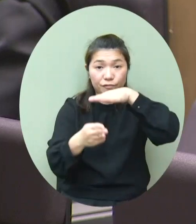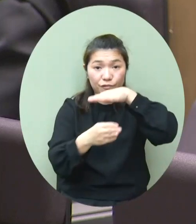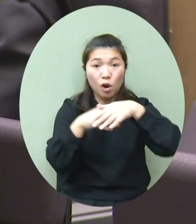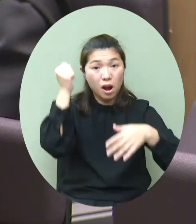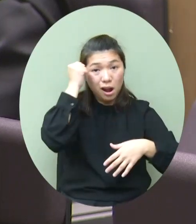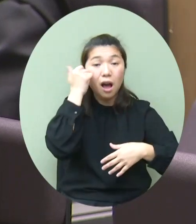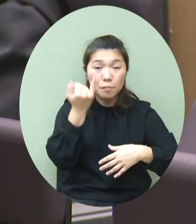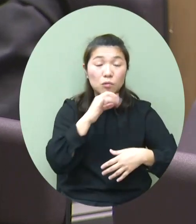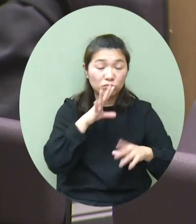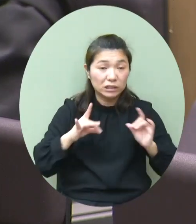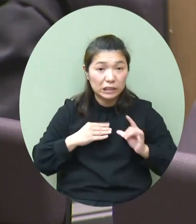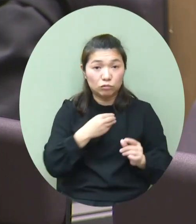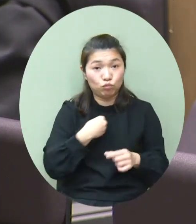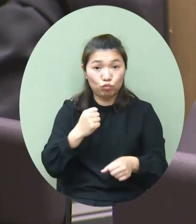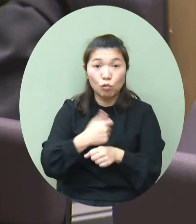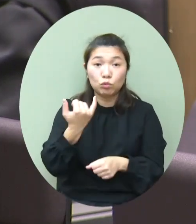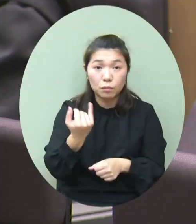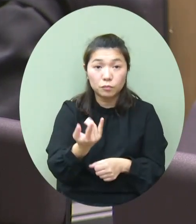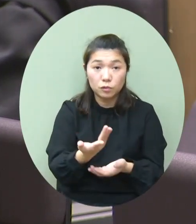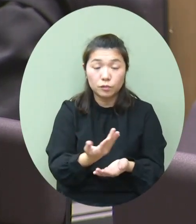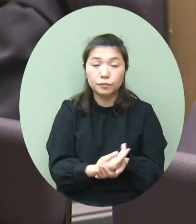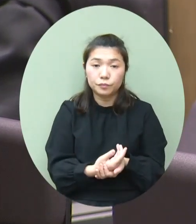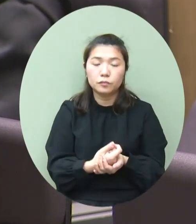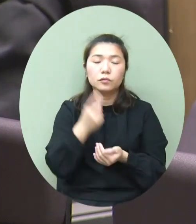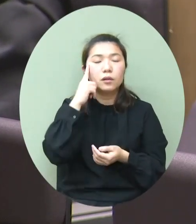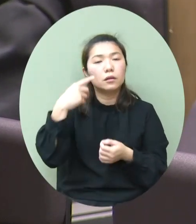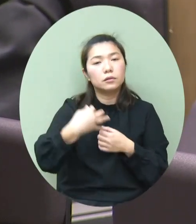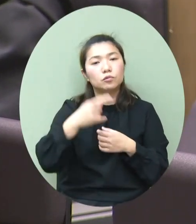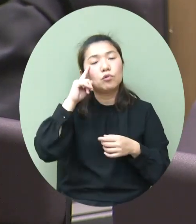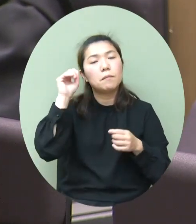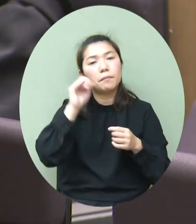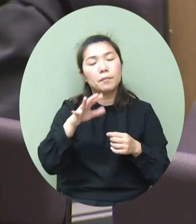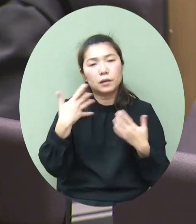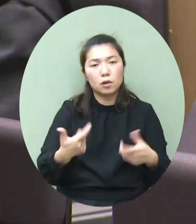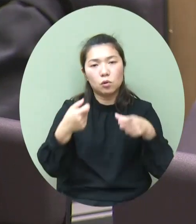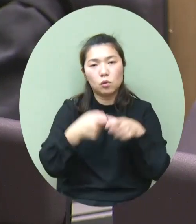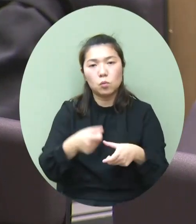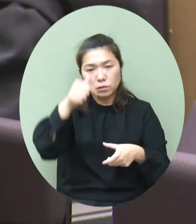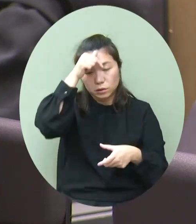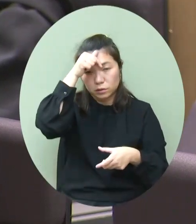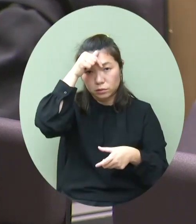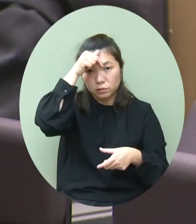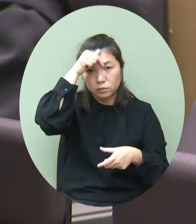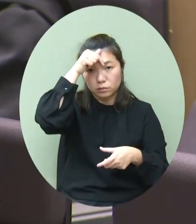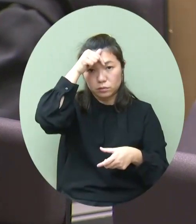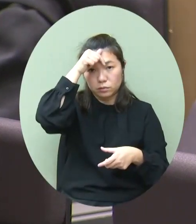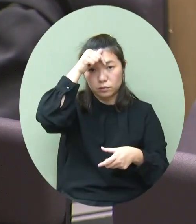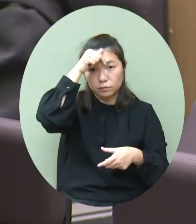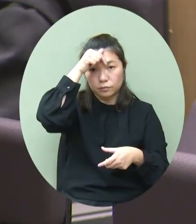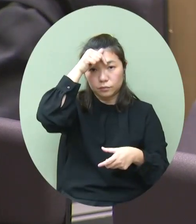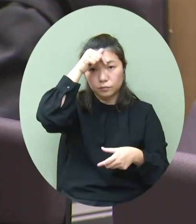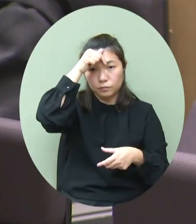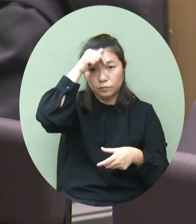个，想请问有市民表示现在公立医院的药房人数很少，然后现实除了